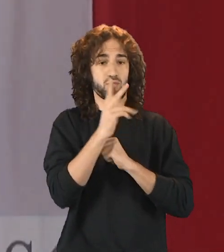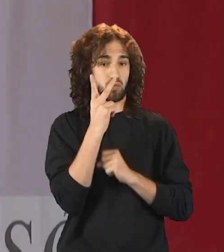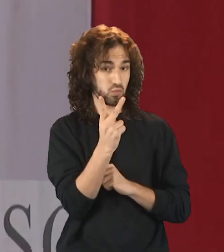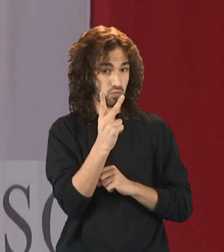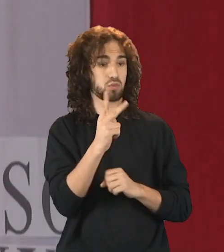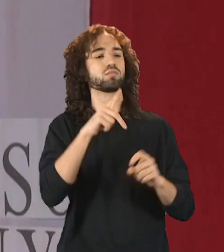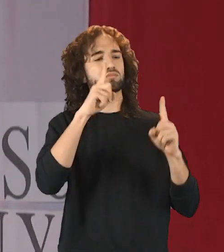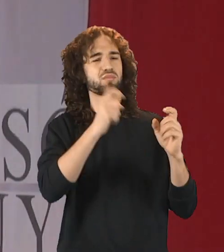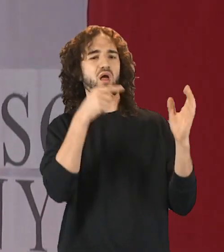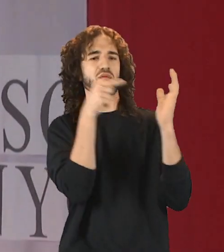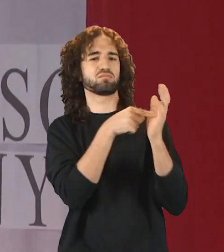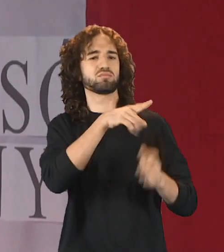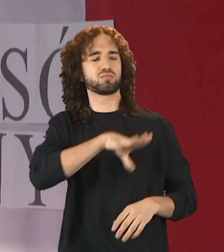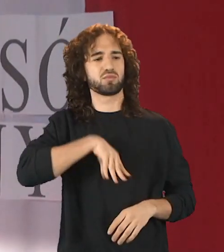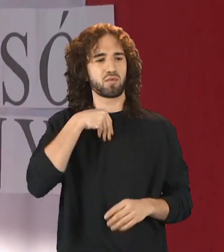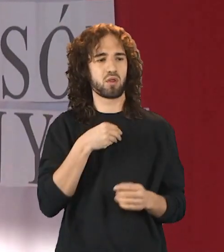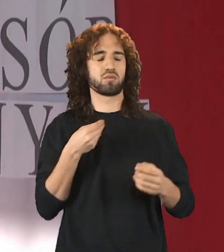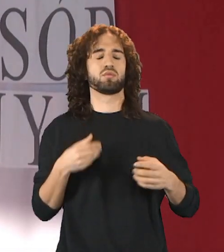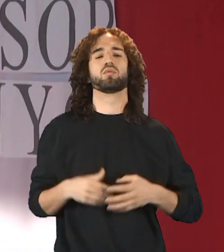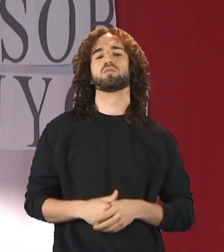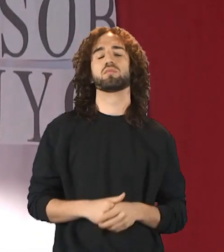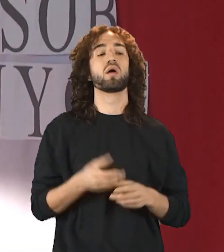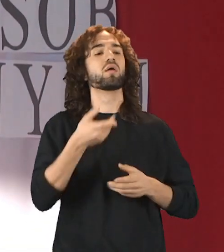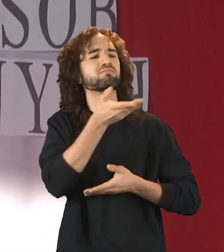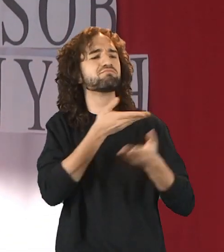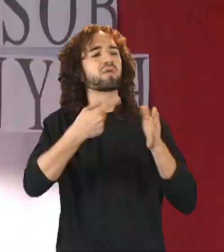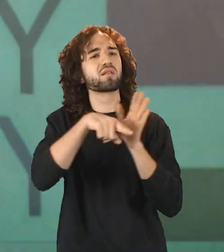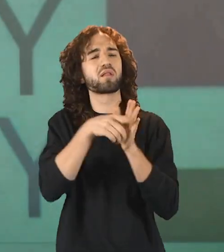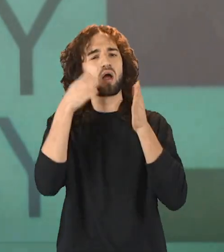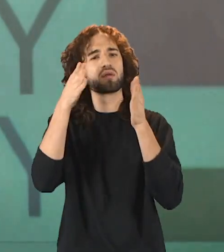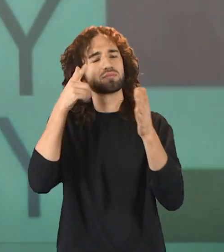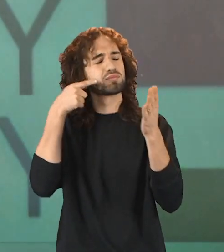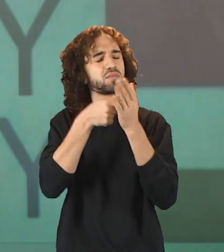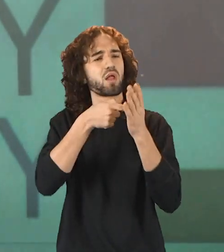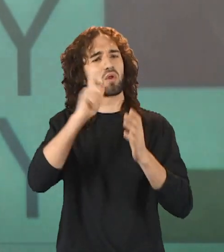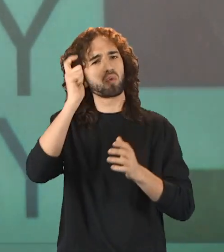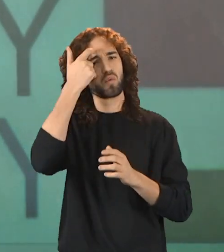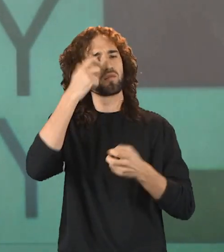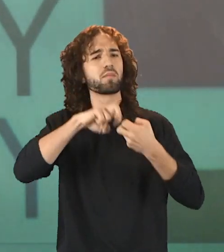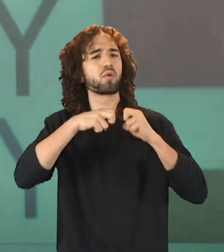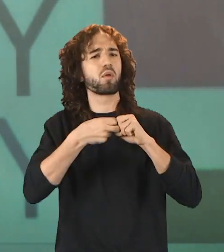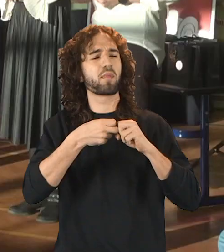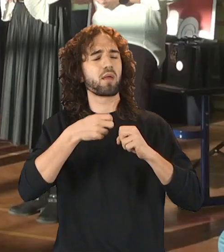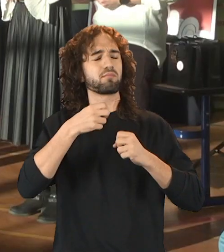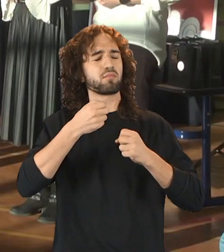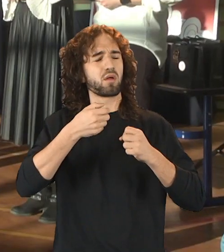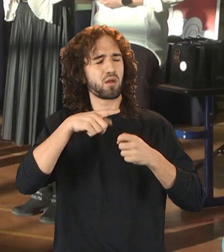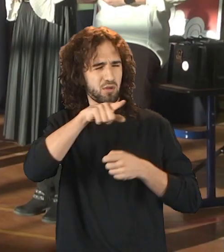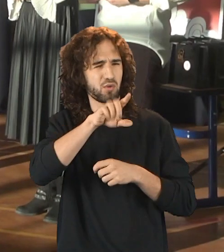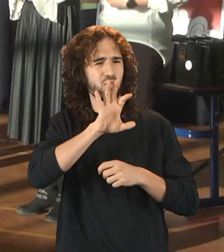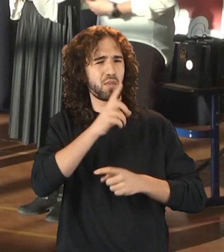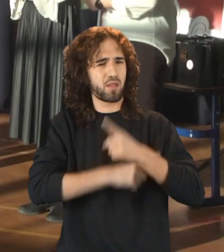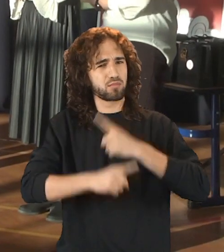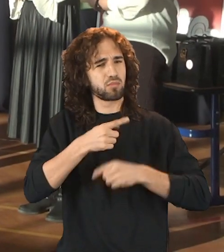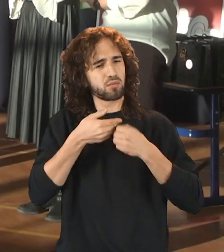1992 roku w celu zwrócenia uwagi na problemy i prawa osób niepełnosprawnych w życiu społecznym. Uroczyste obchody tego święta odbyły się w